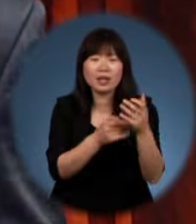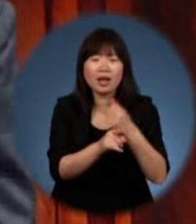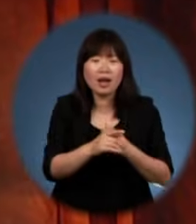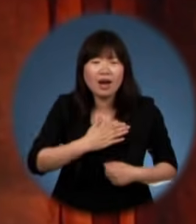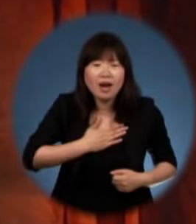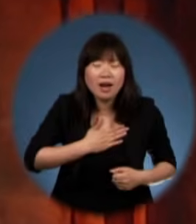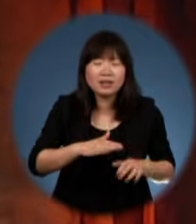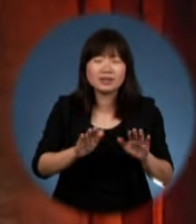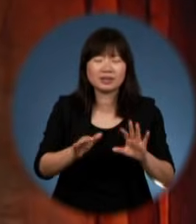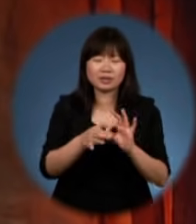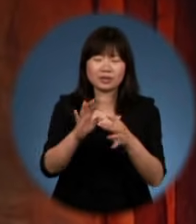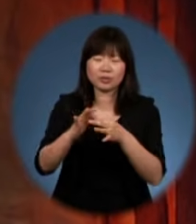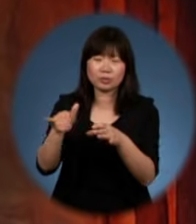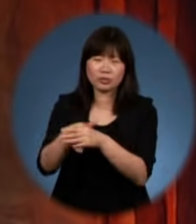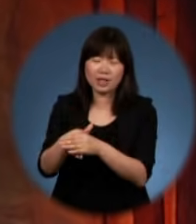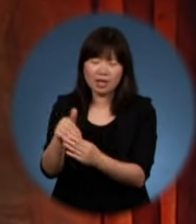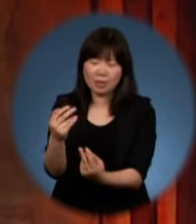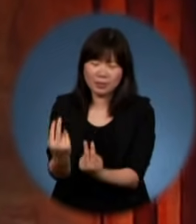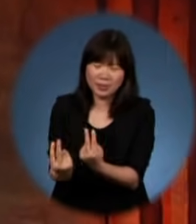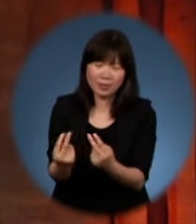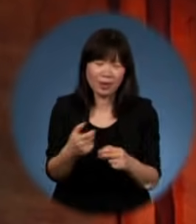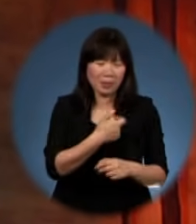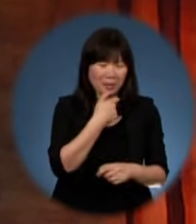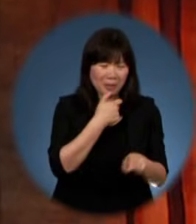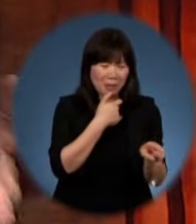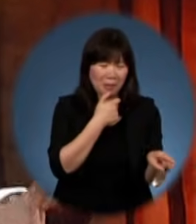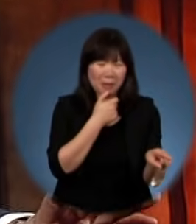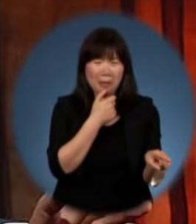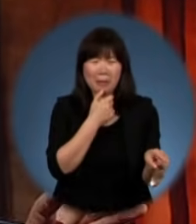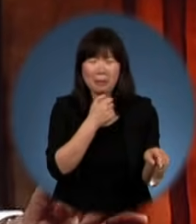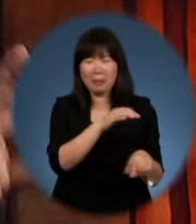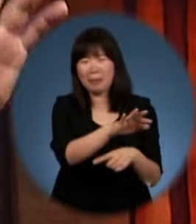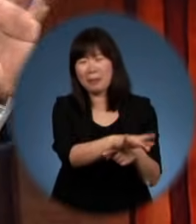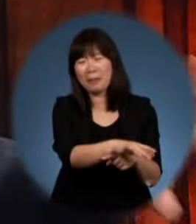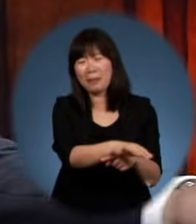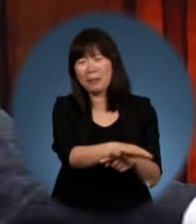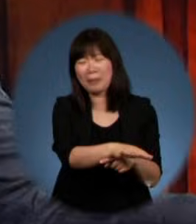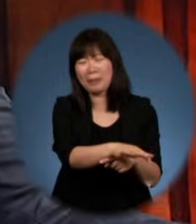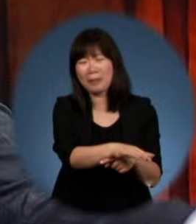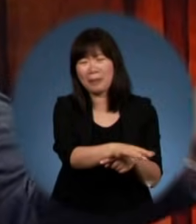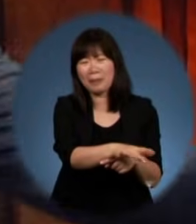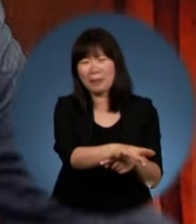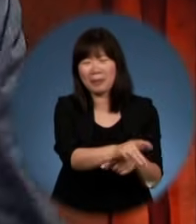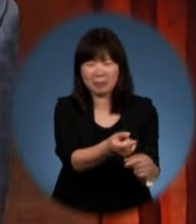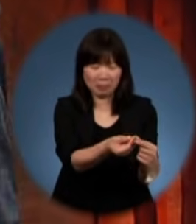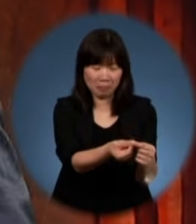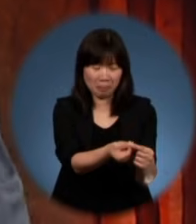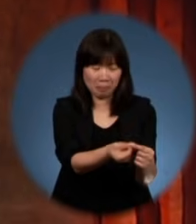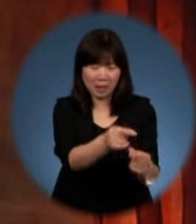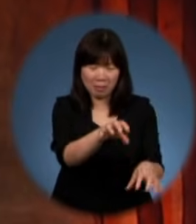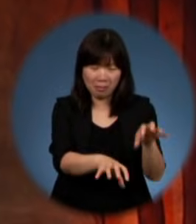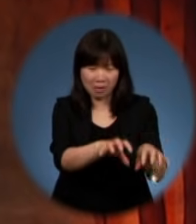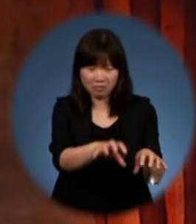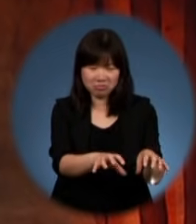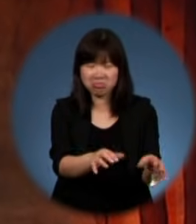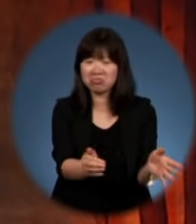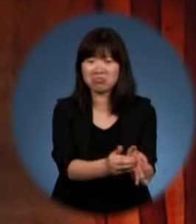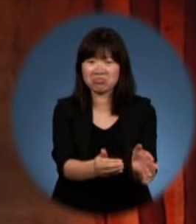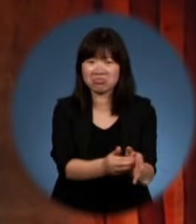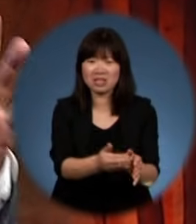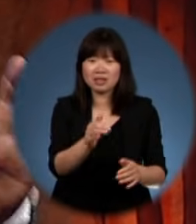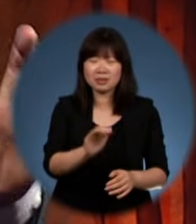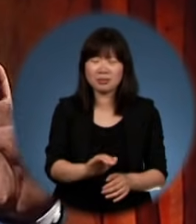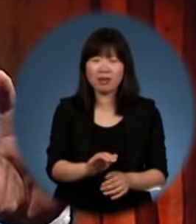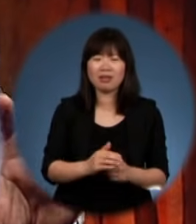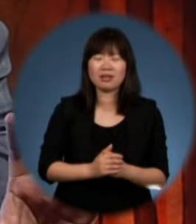사실 여 그리스 문명의 비하면 로마는 진짜 져 시골 저 한적한 곳에 작은 마을에 불과 써